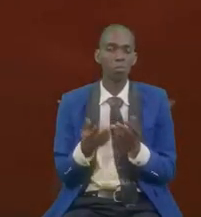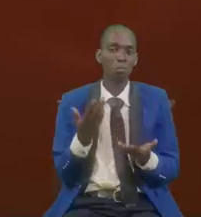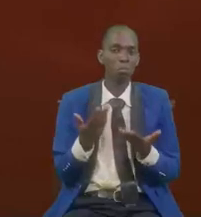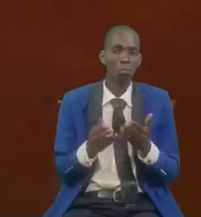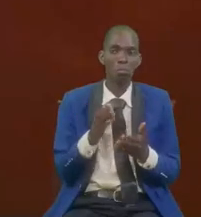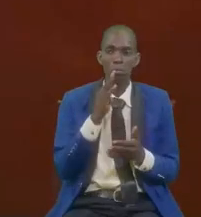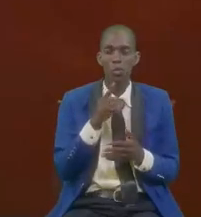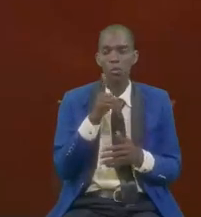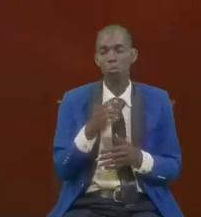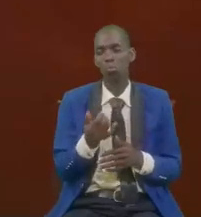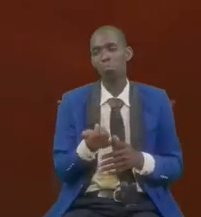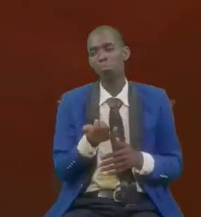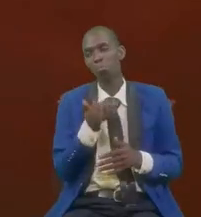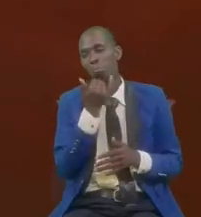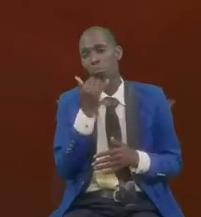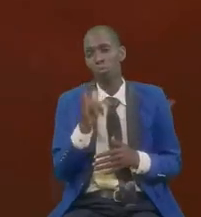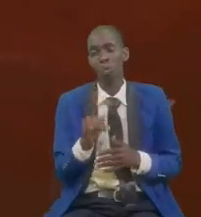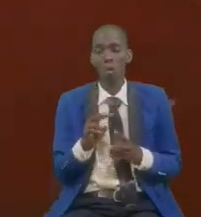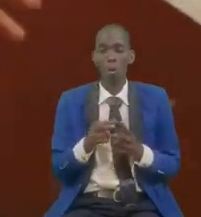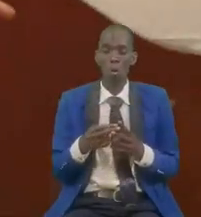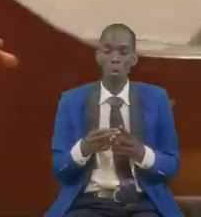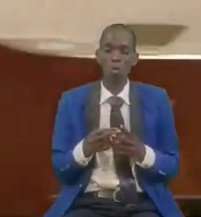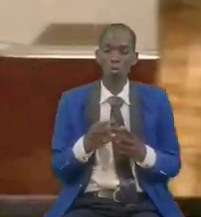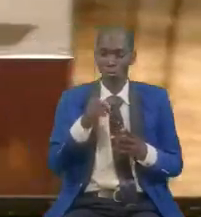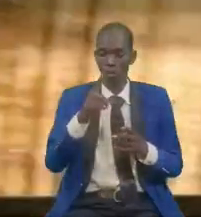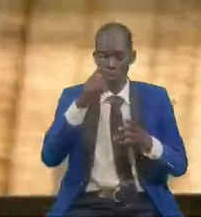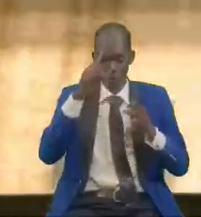ou bien par mégarde, ou bien